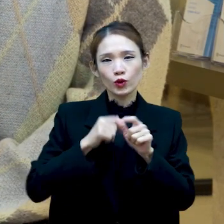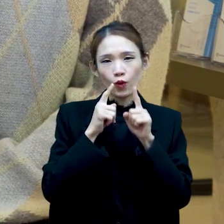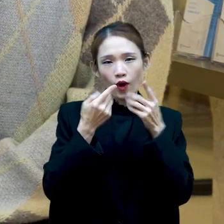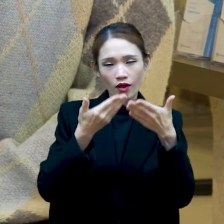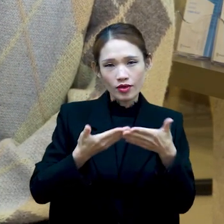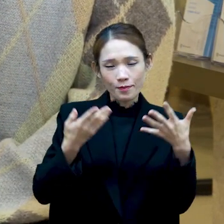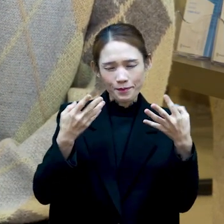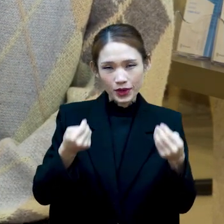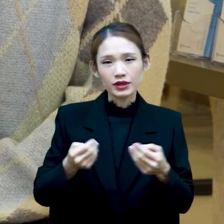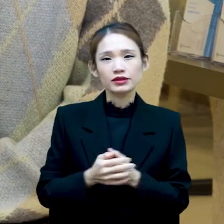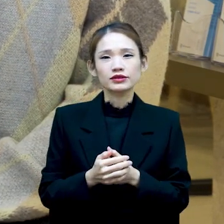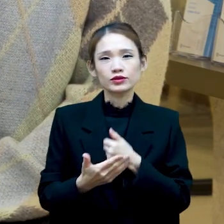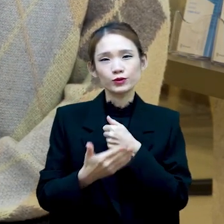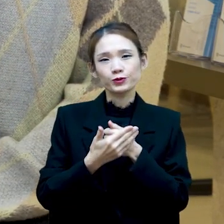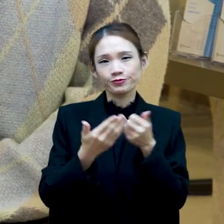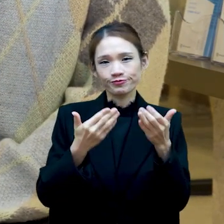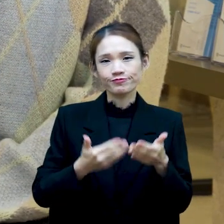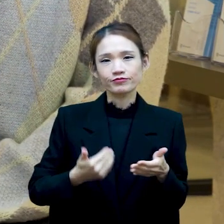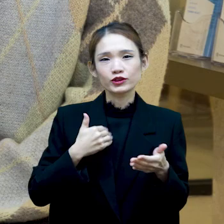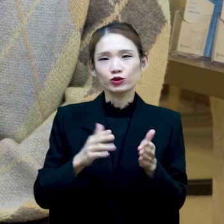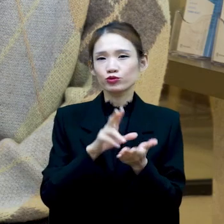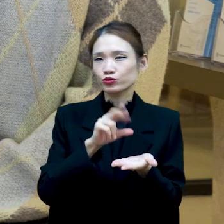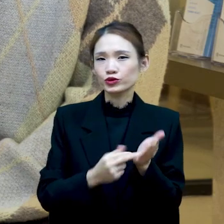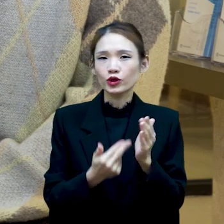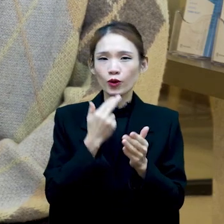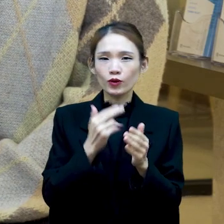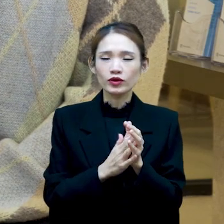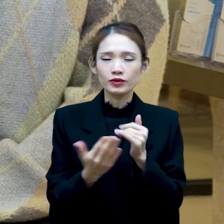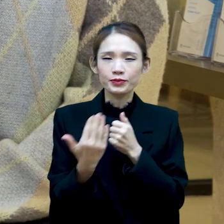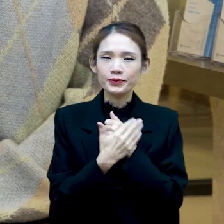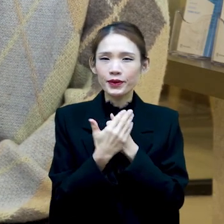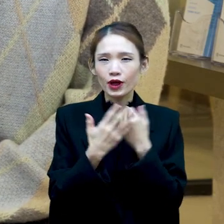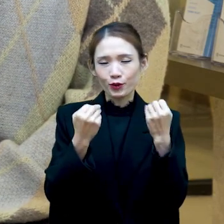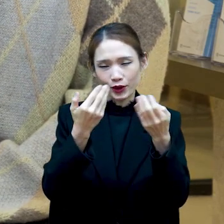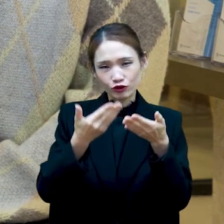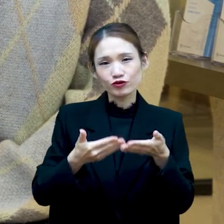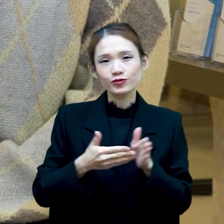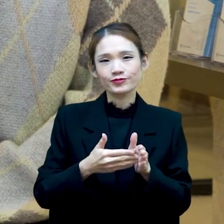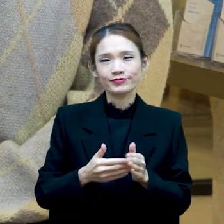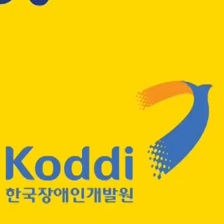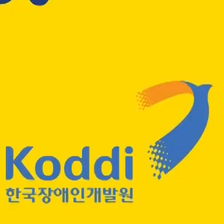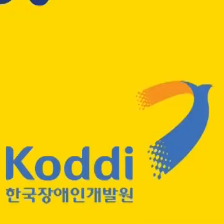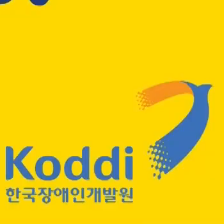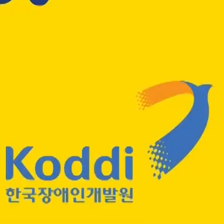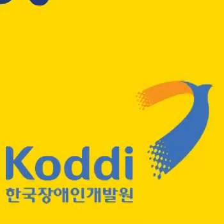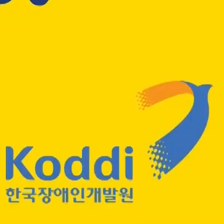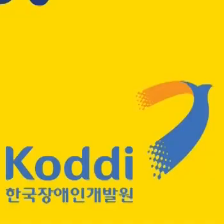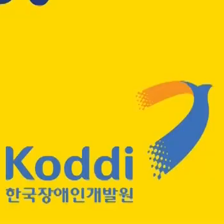많은 또 조언을 해주시고 진짜. 제가 이제 문제 없이 할 수 있도록 많은 배려를 해주셨죠.